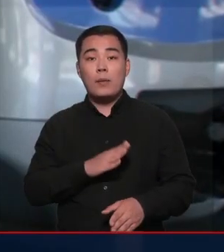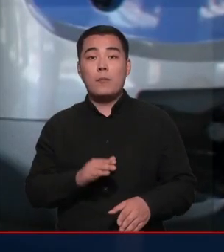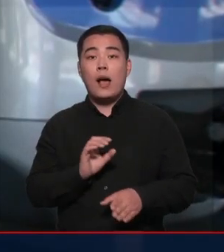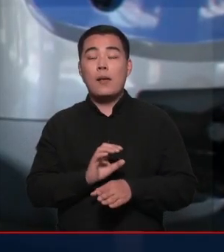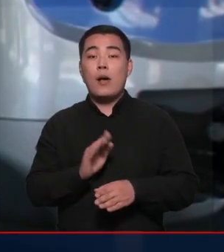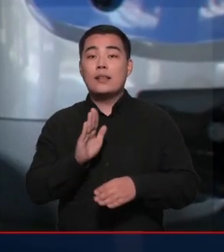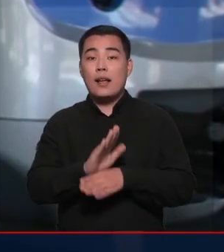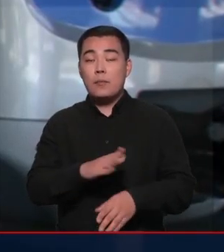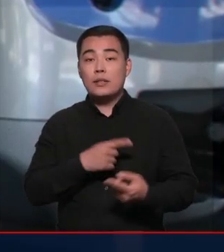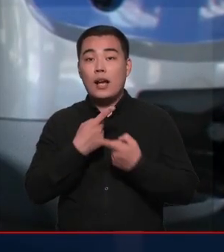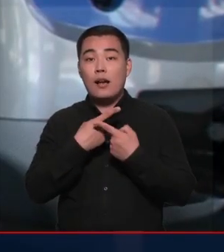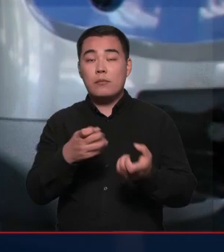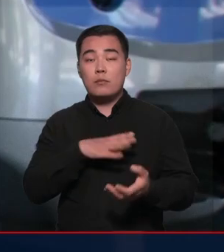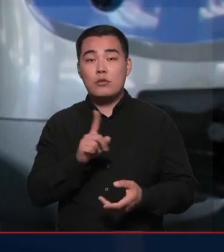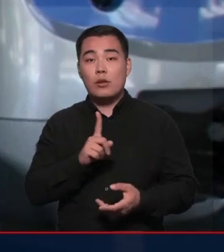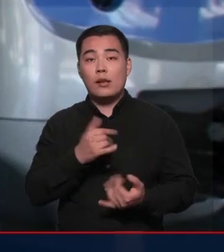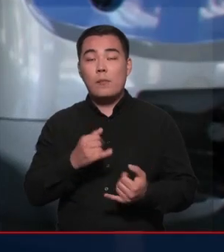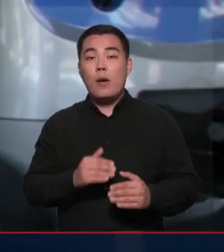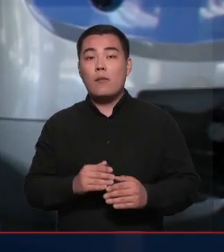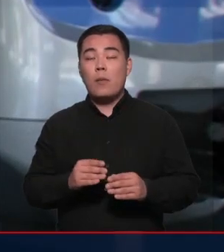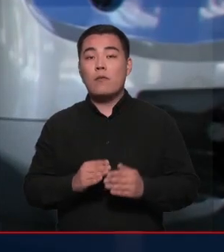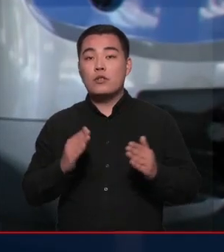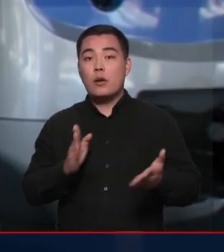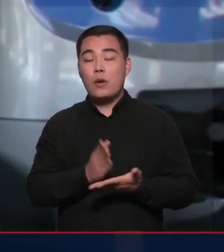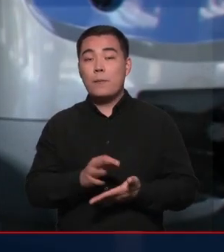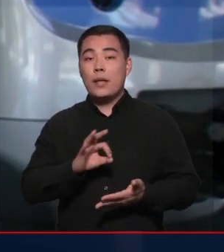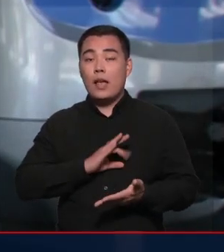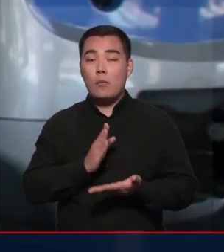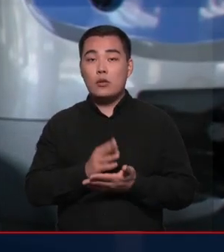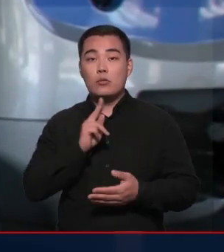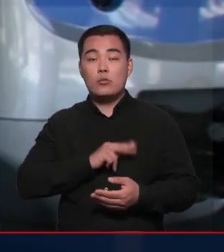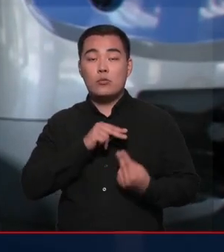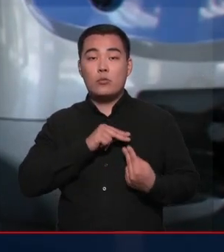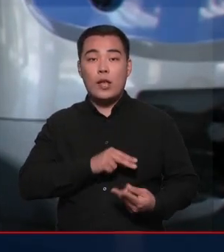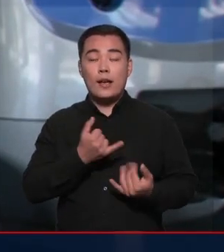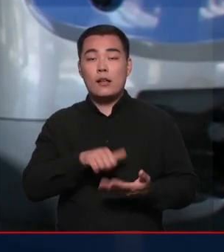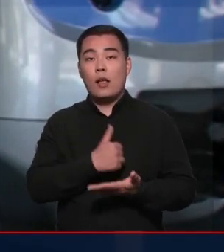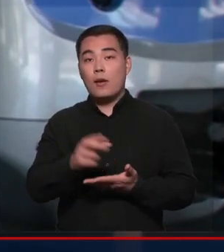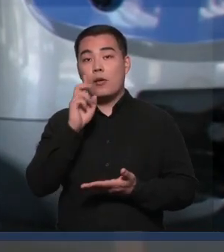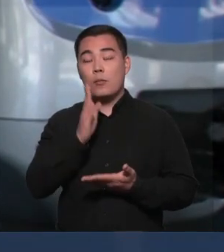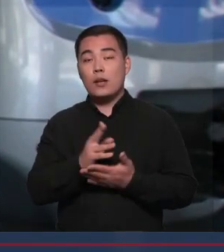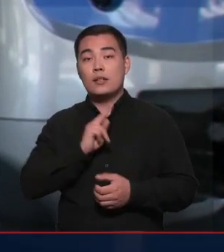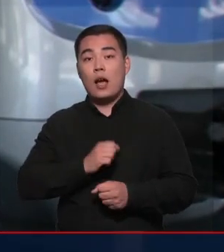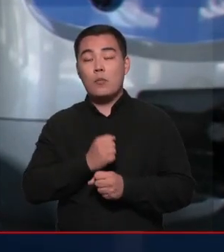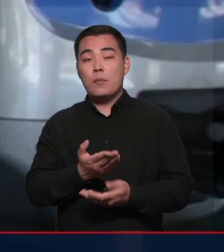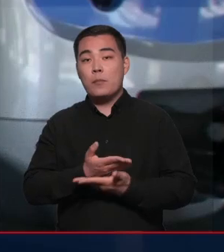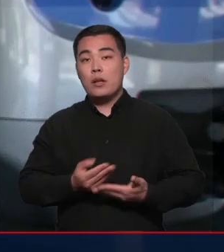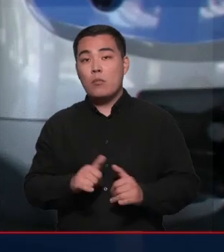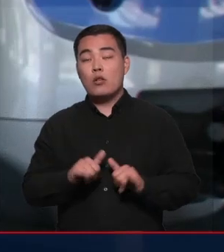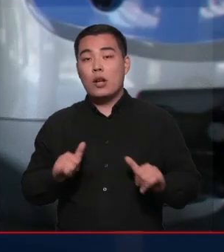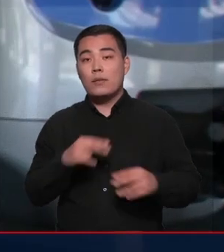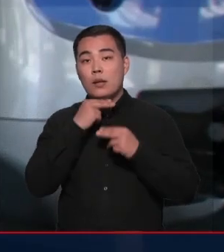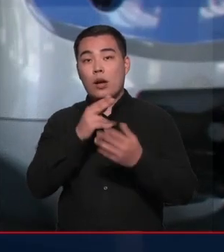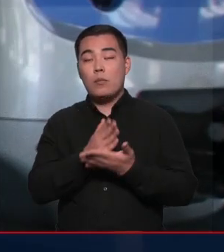Президент в своем послании говорил о том, чтобы повысить статус работников труда. Глава государства уделяет таким работникам, как мы, большое внимание.